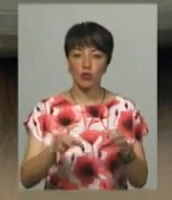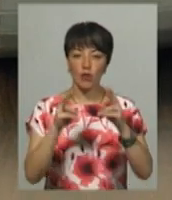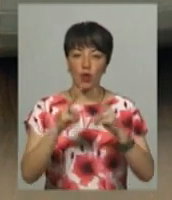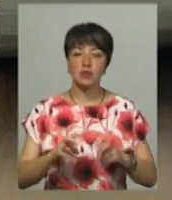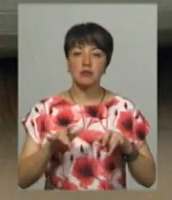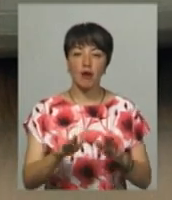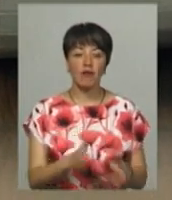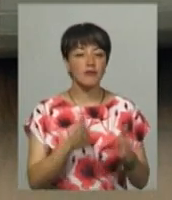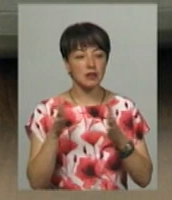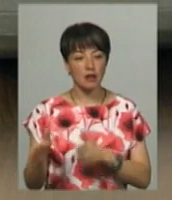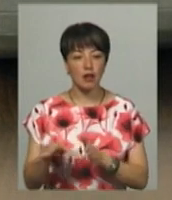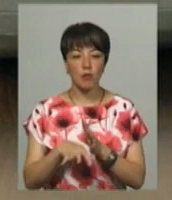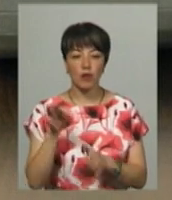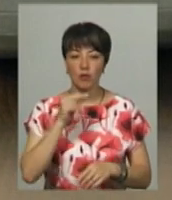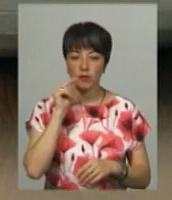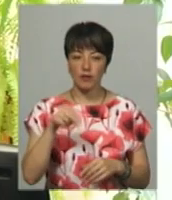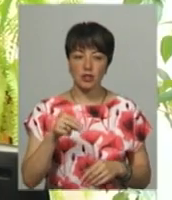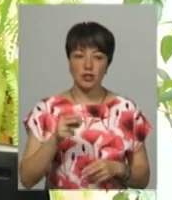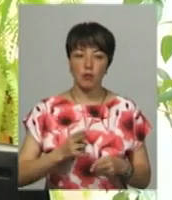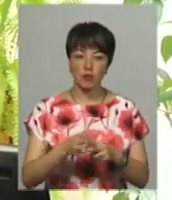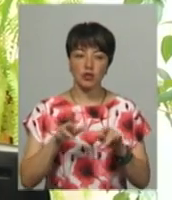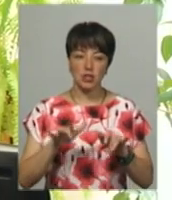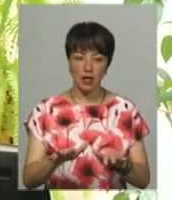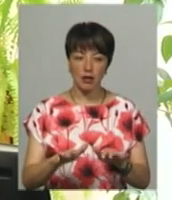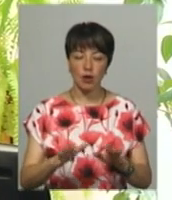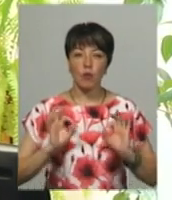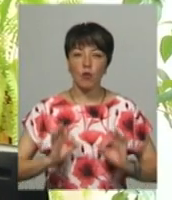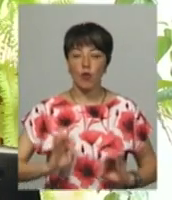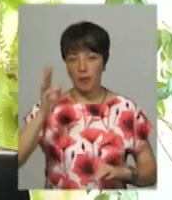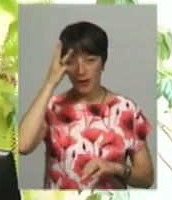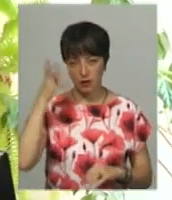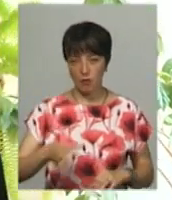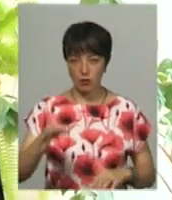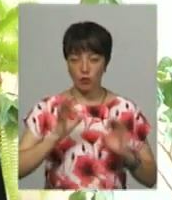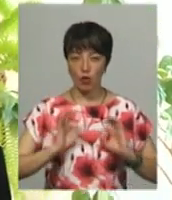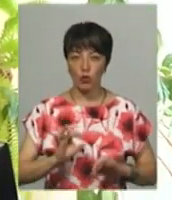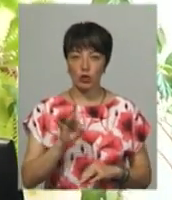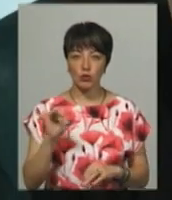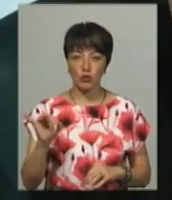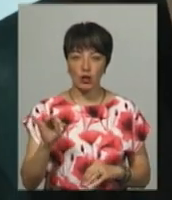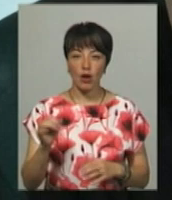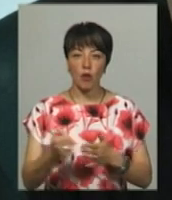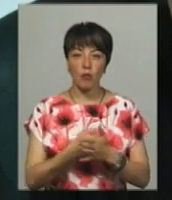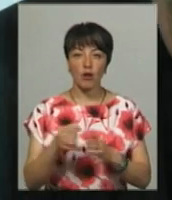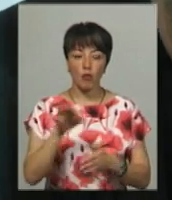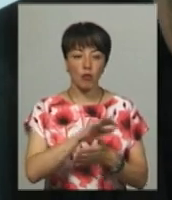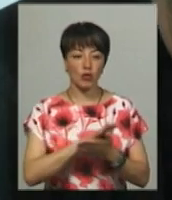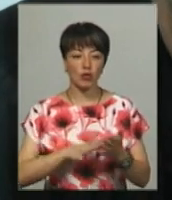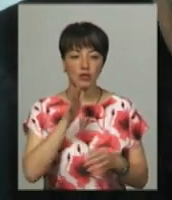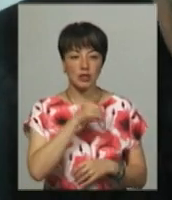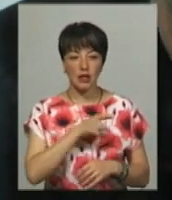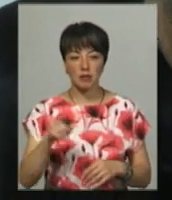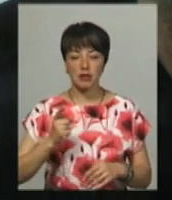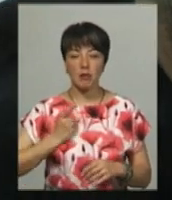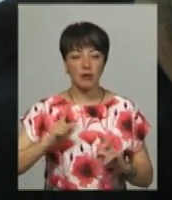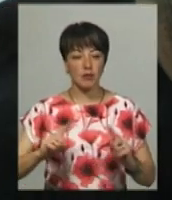справи відклали, натомість обирали обвинуваченому запобіжний захід. Прокурор Хмельницької обласної прокуратури Віктор Арсенюк клопотав про продовження терміну тримання